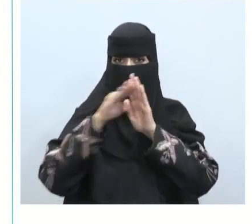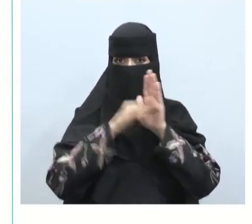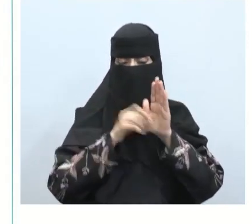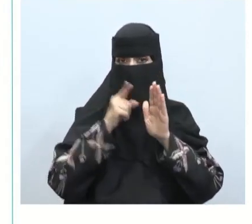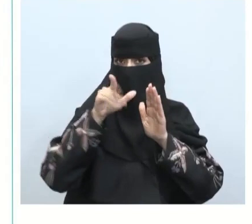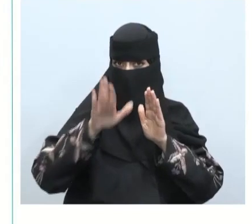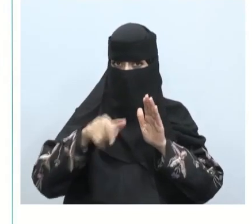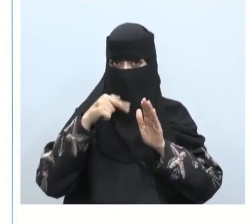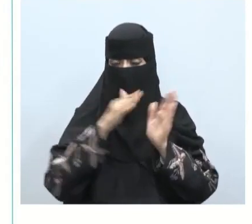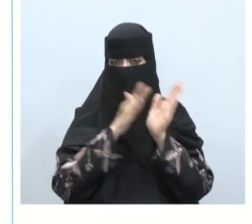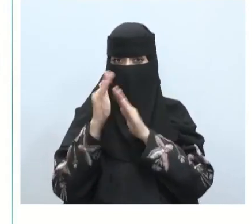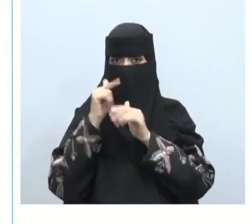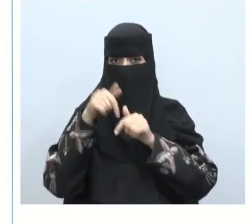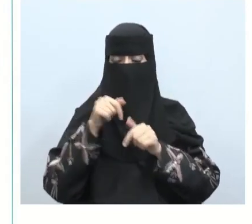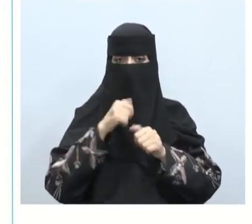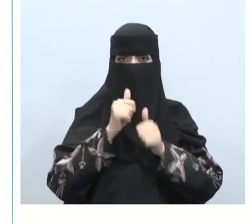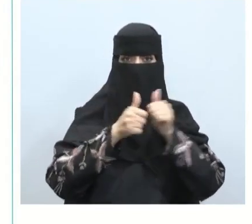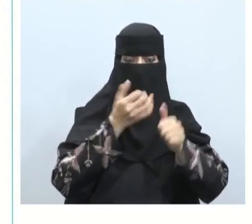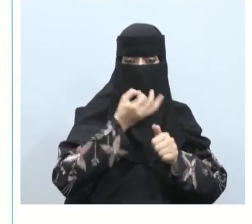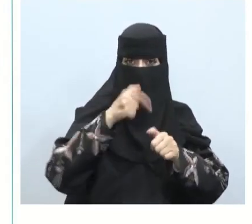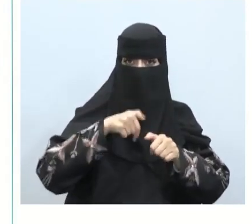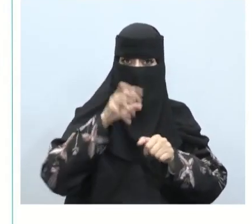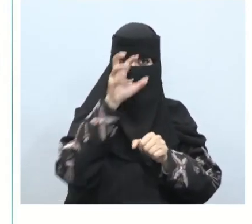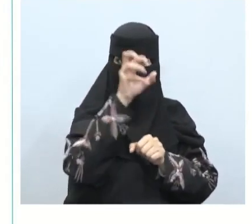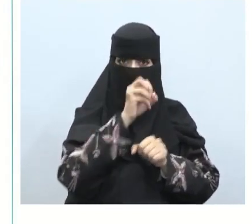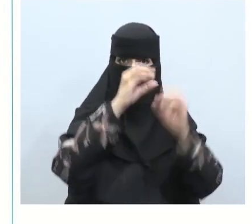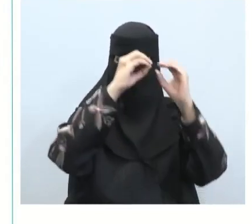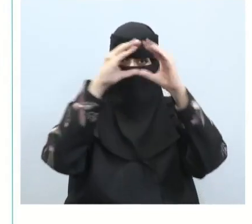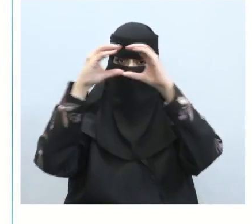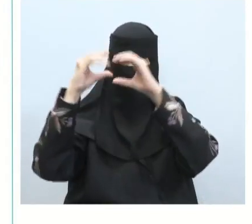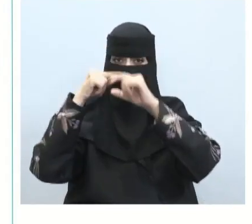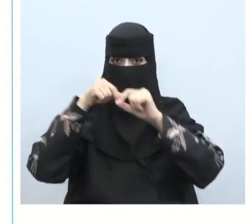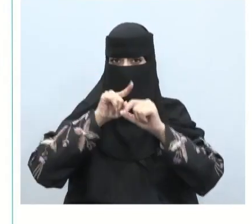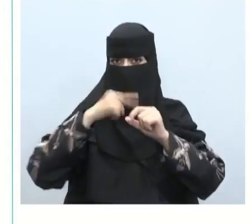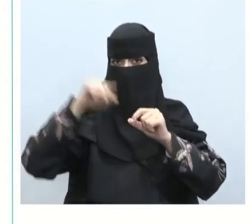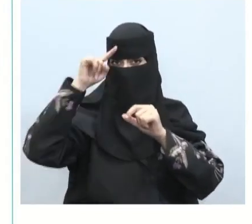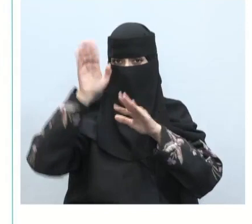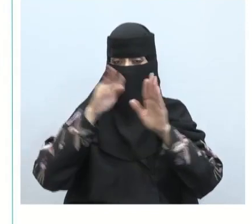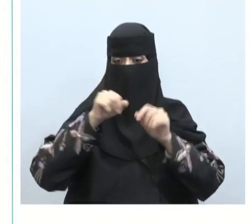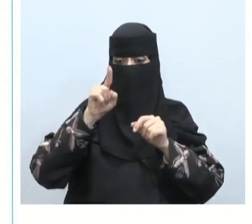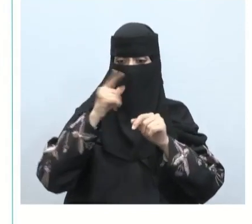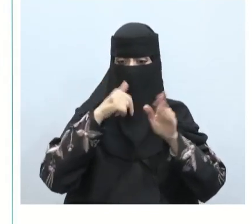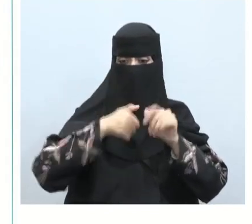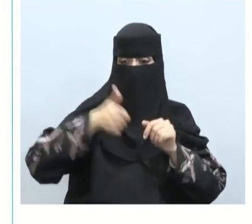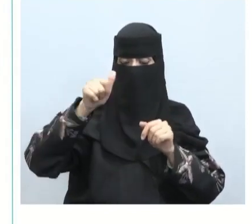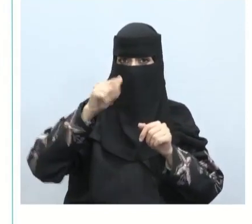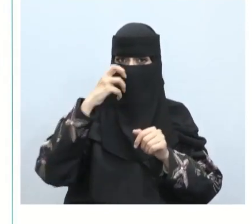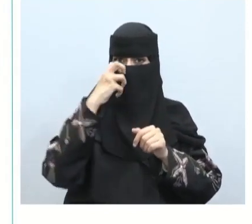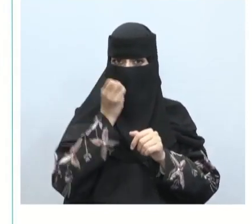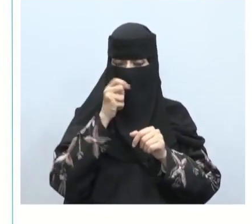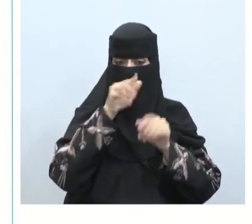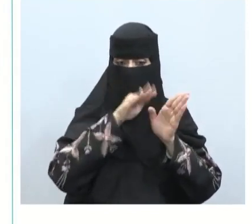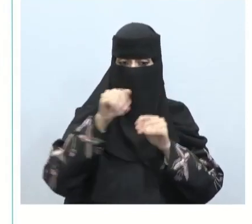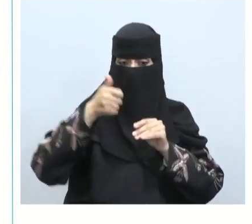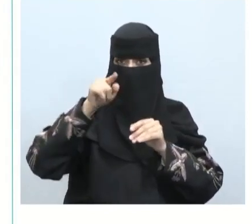ذكرت في هذه الوحده تتحدث عن ايضا التخزين السحابي منها ابل اي كلاود اذا